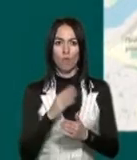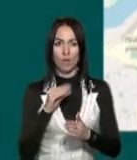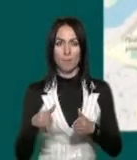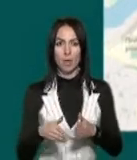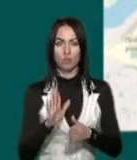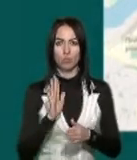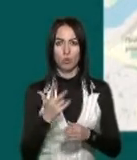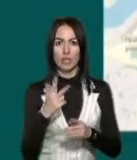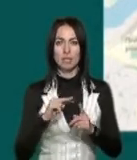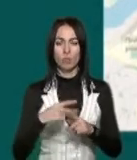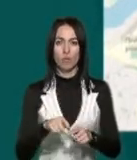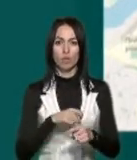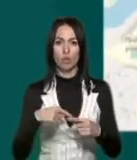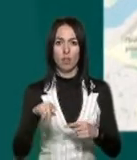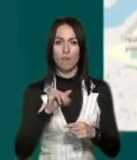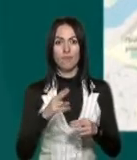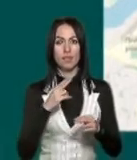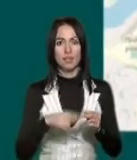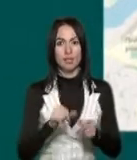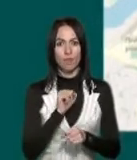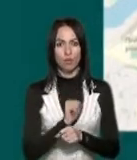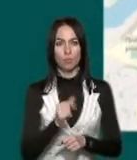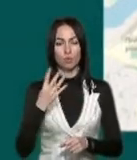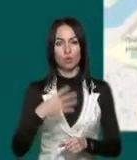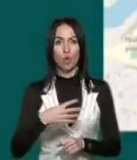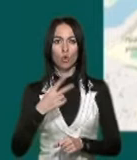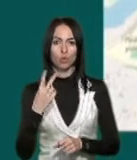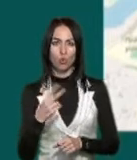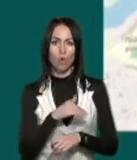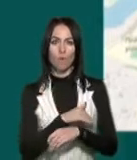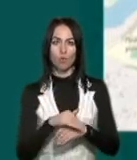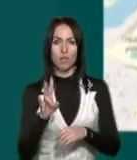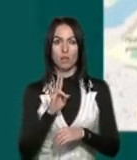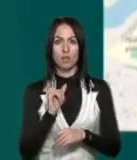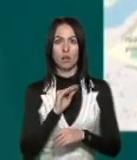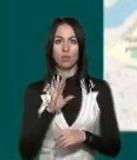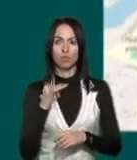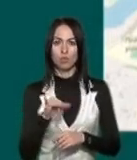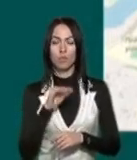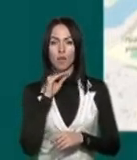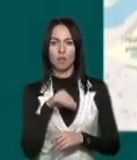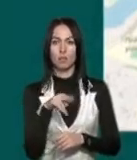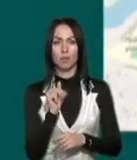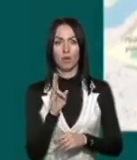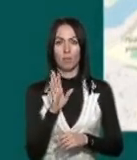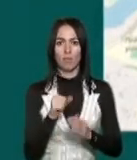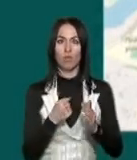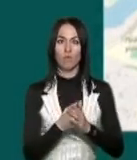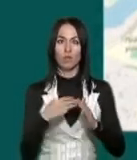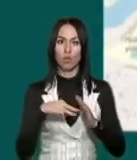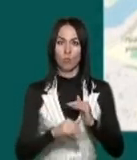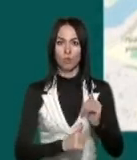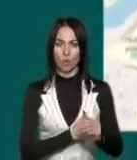курсуватиме 3,5 кілометри від кінцевої зупинки 42-го – вулицями Наталії Ужвій та Академіка Павлова до метро Героїв